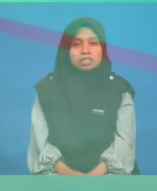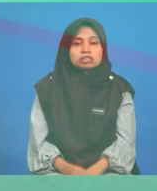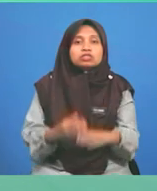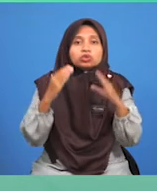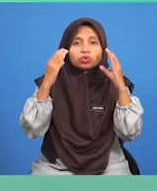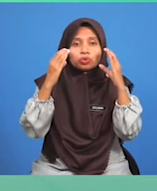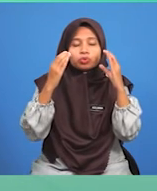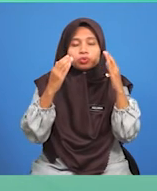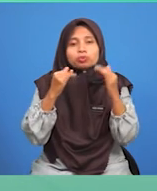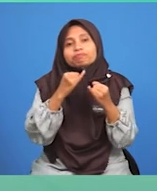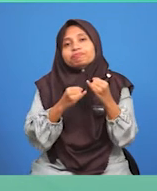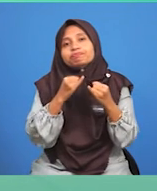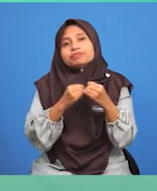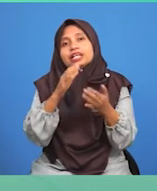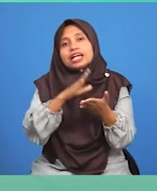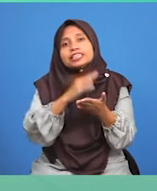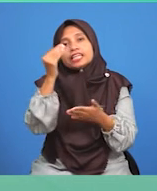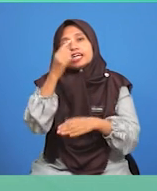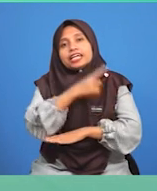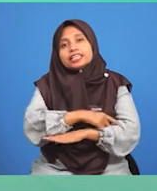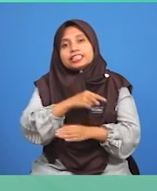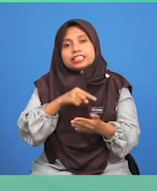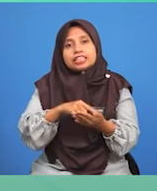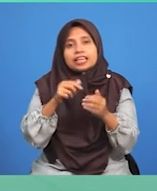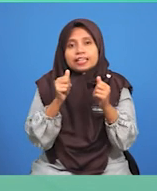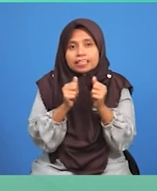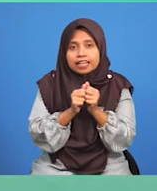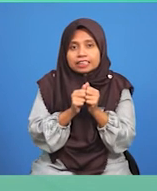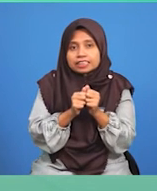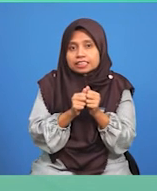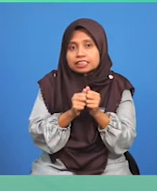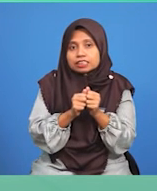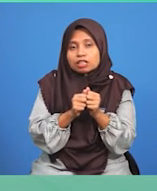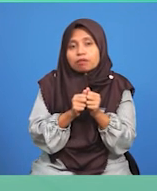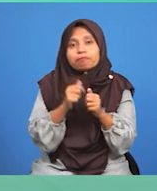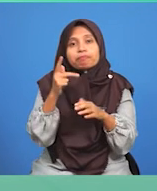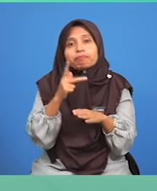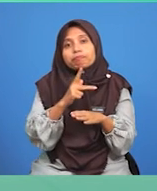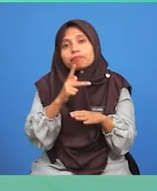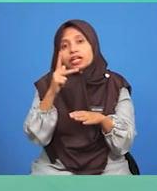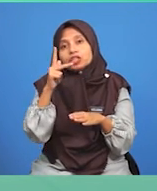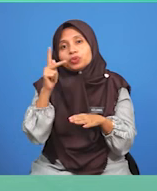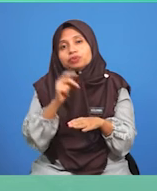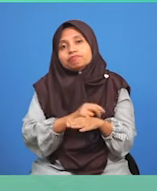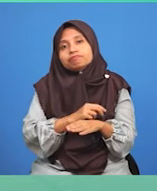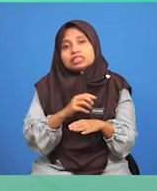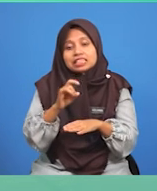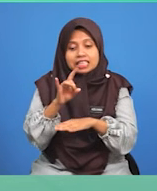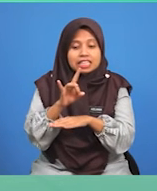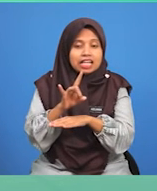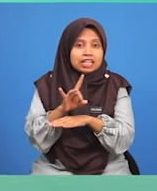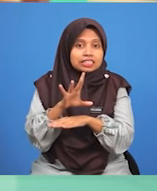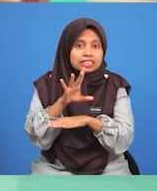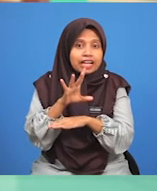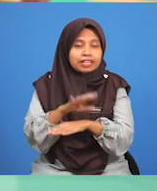cigua kiri pembelajaran pada hari ini dengan serangkap pantun nasihat